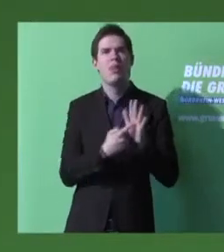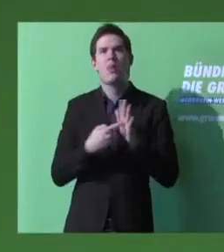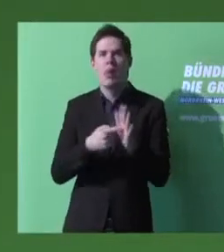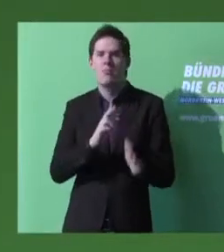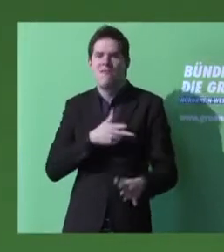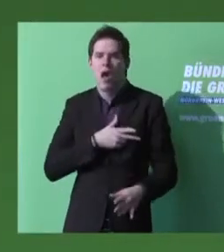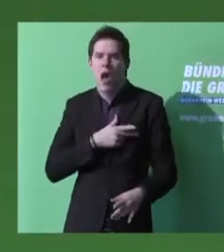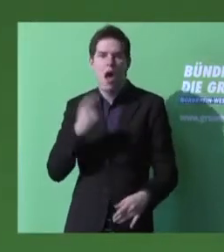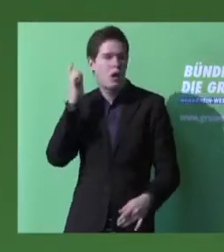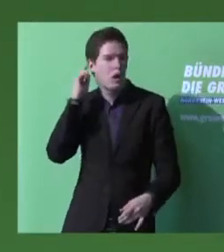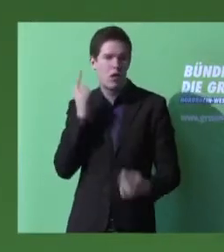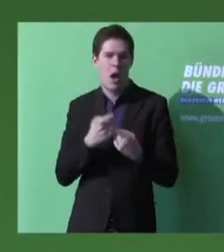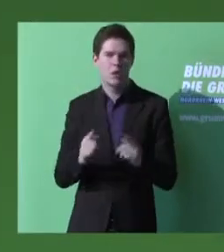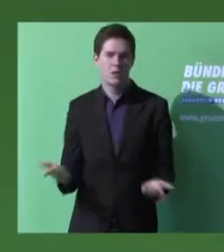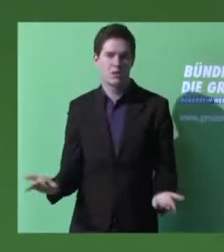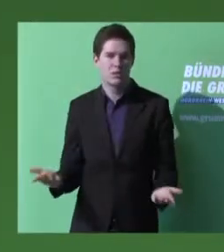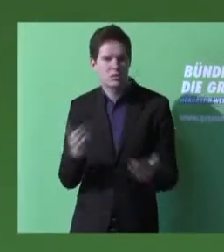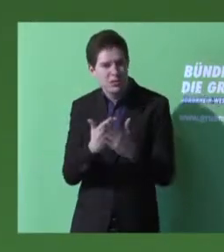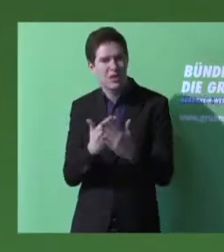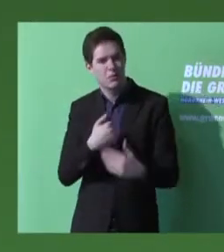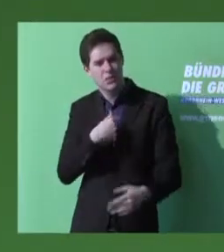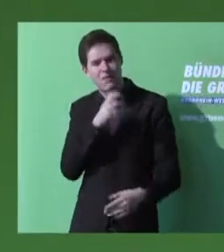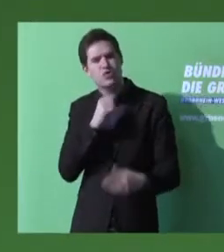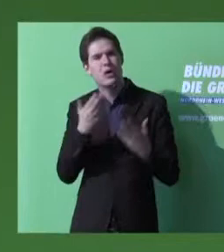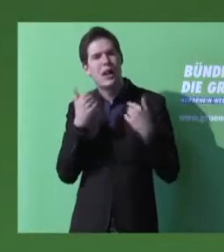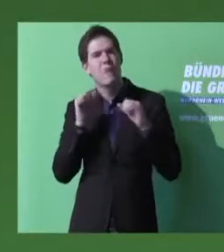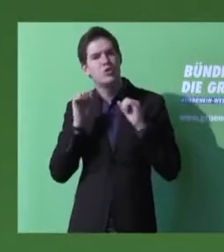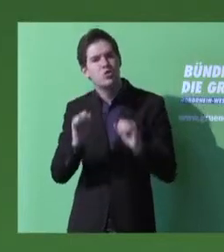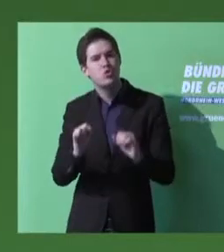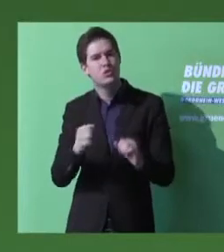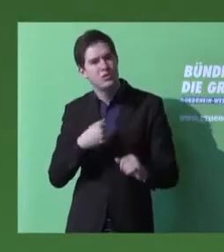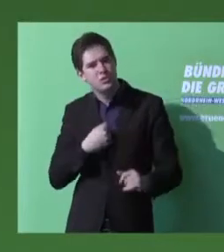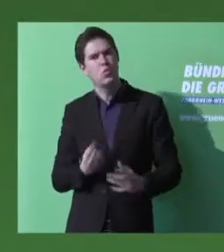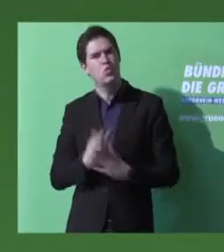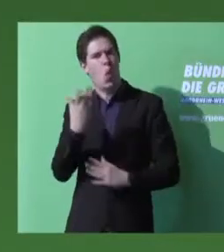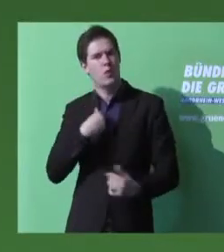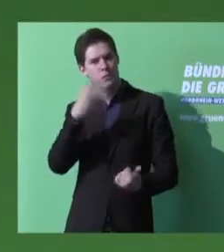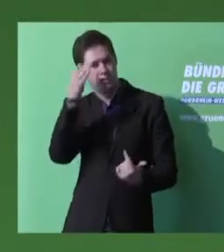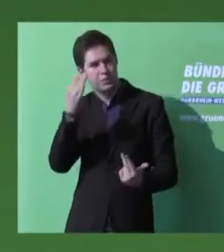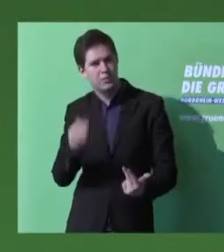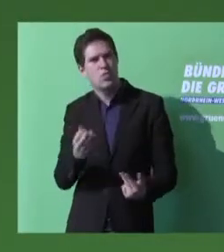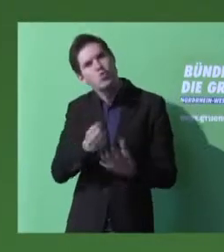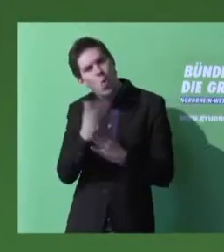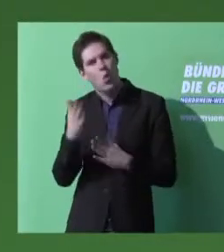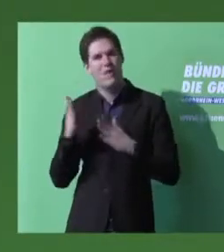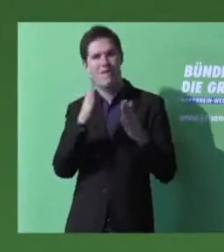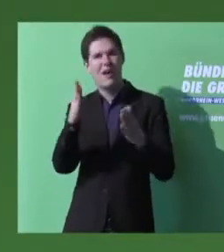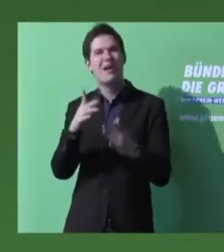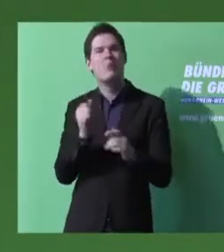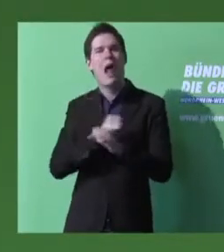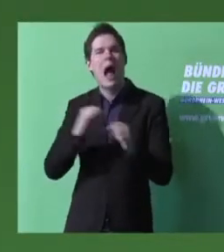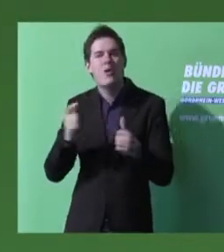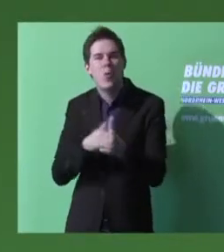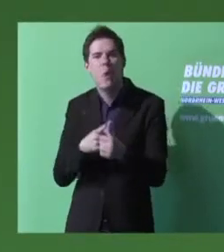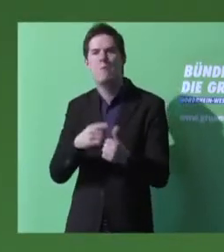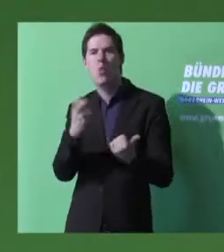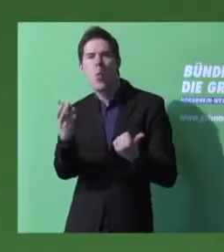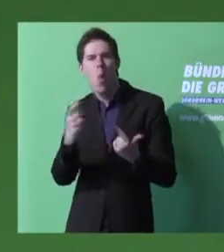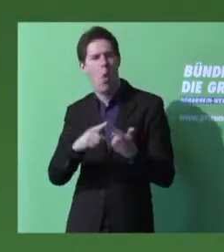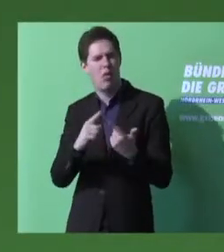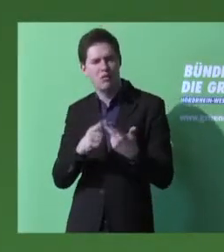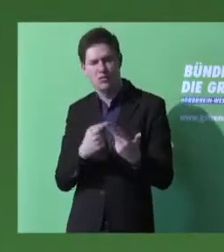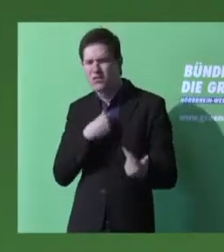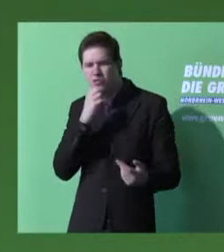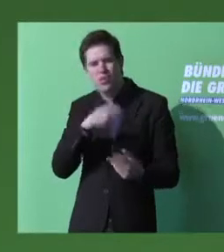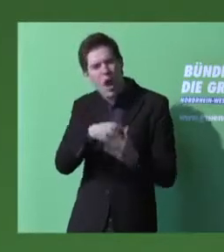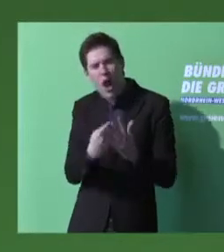wollen mit unserem Klimaschutzgesetz der Energiewende eine Richtung geben. Wir wollen nicht nur raus aus der Atom, wir wollen auch raus aus der Kohle. Denn wir müssen